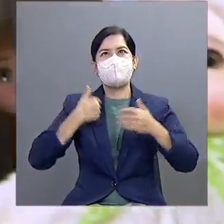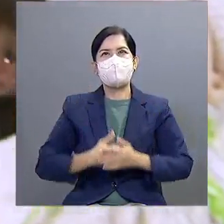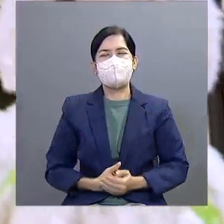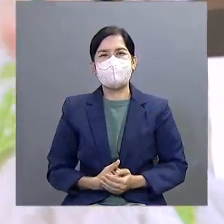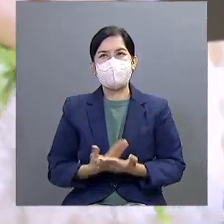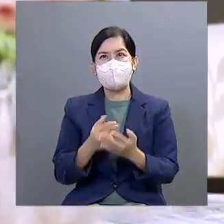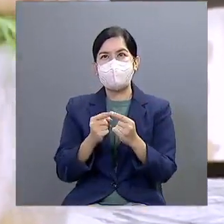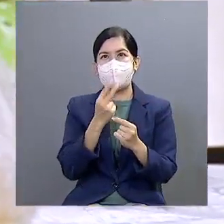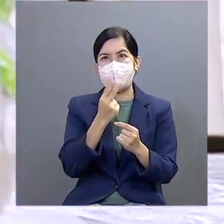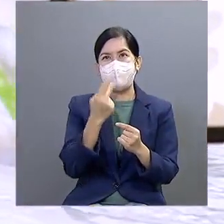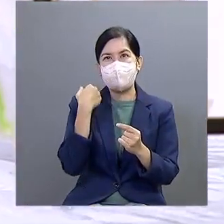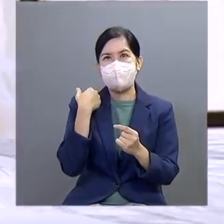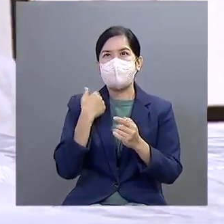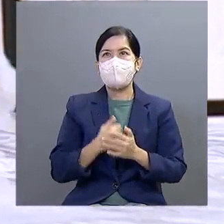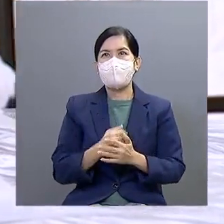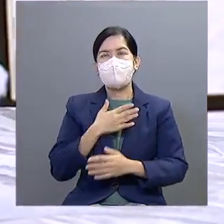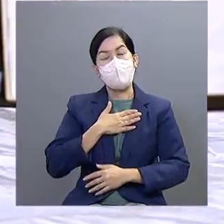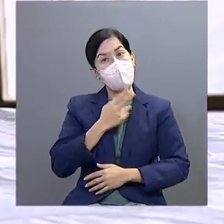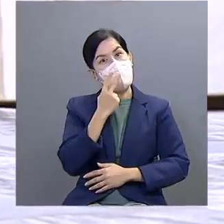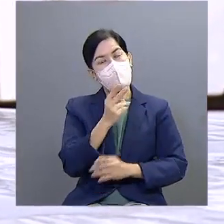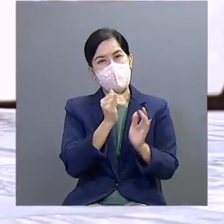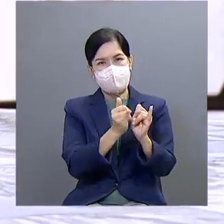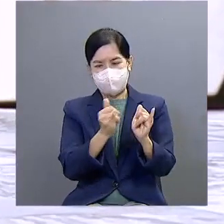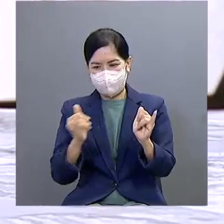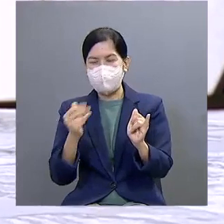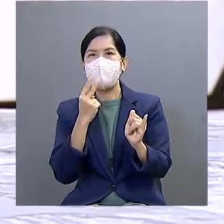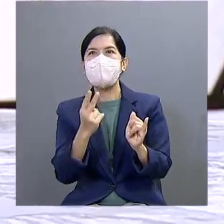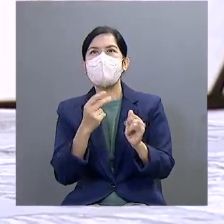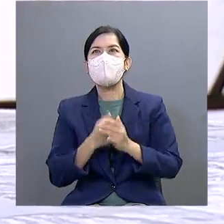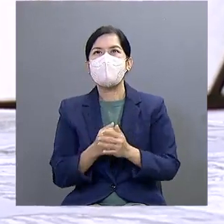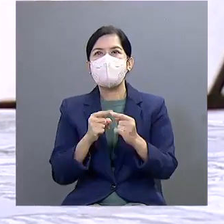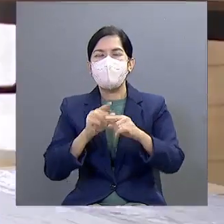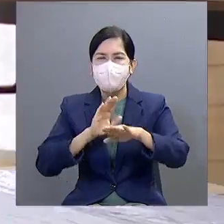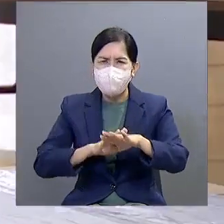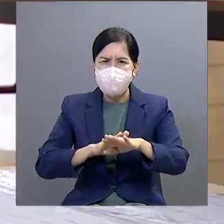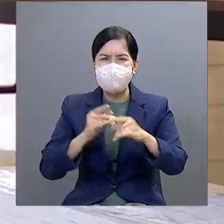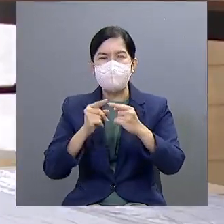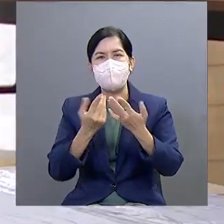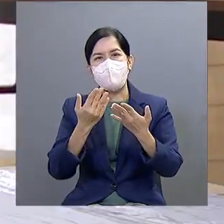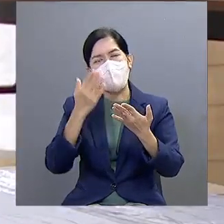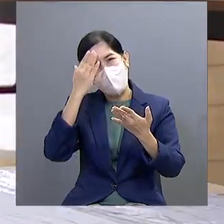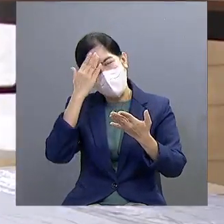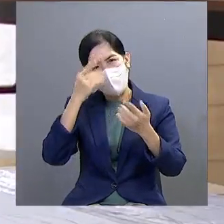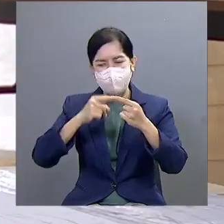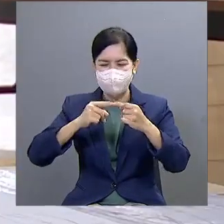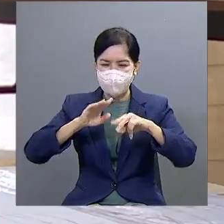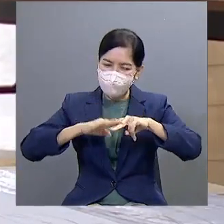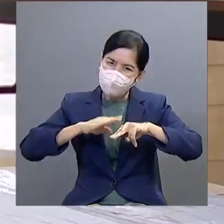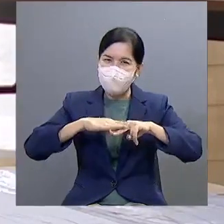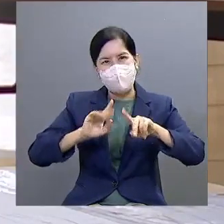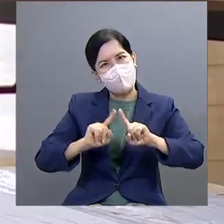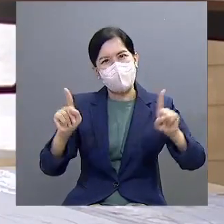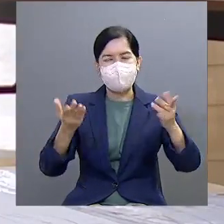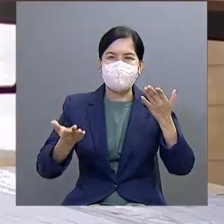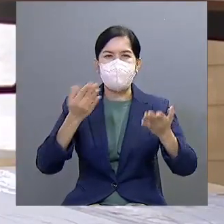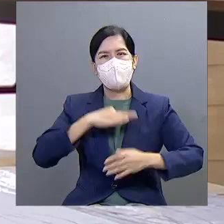แล้วก็เอามาเรียงต่อๆกันให้มันเป็นขาเป็นแขนเป็นมืออันนี้ก็คือความสุขของแต่ละคนเนี่ยไม่เหมือนกันพยายามหาให้